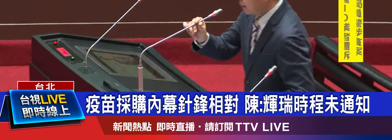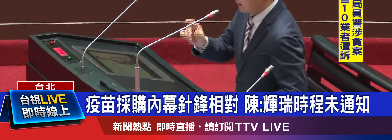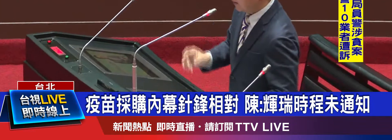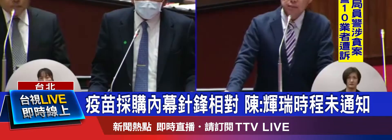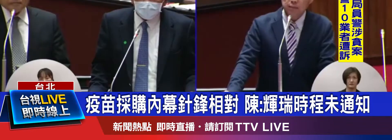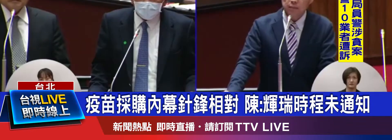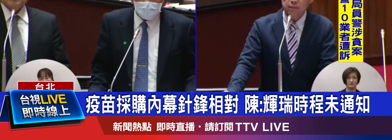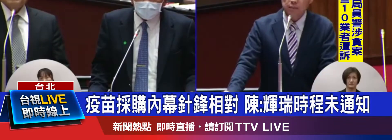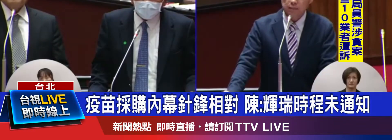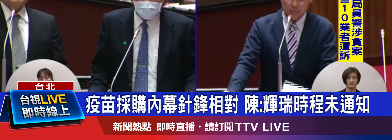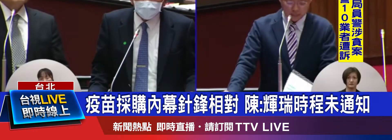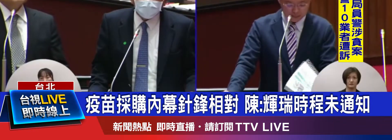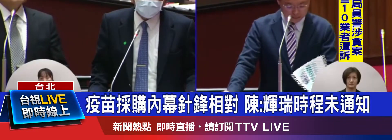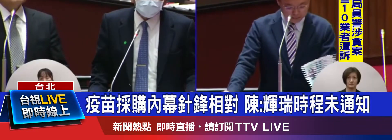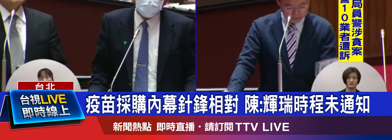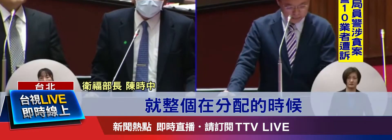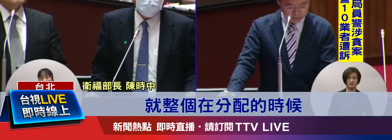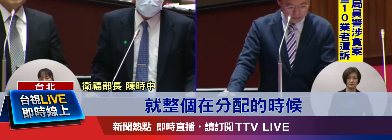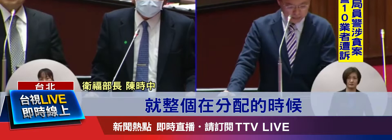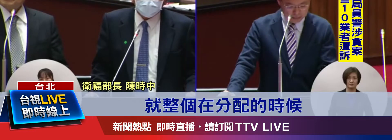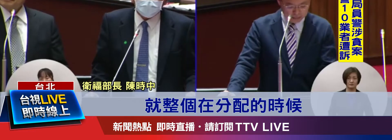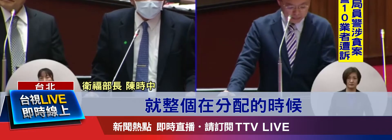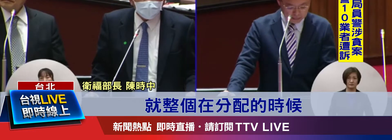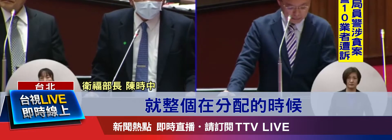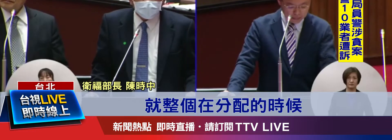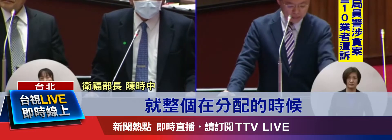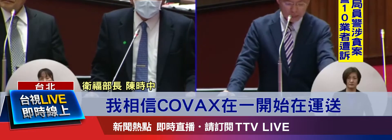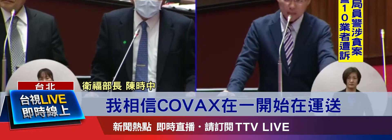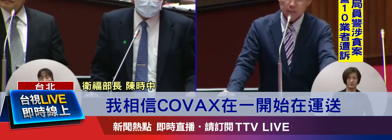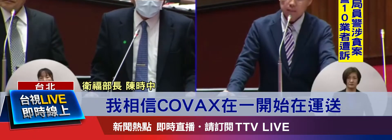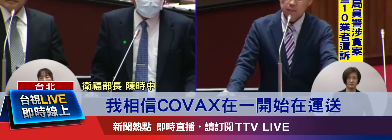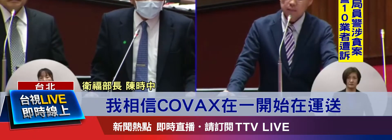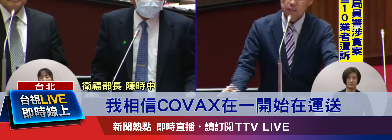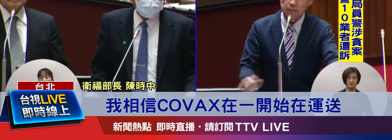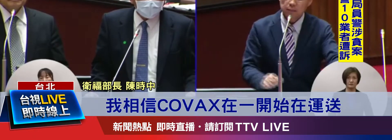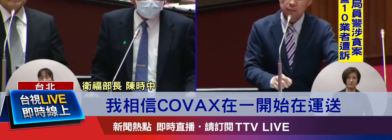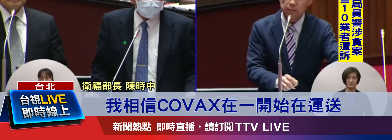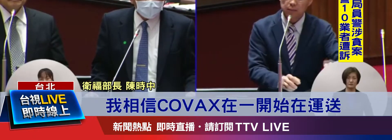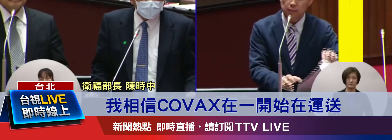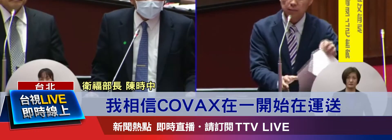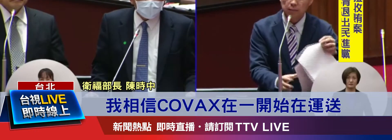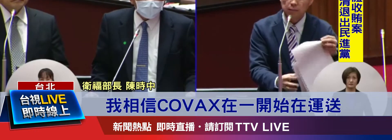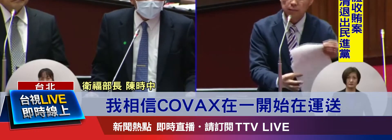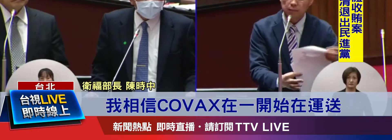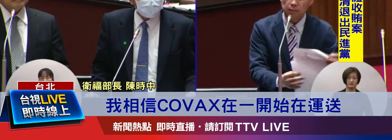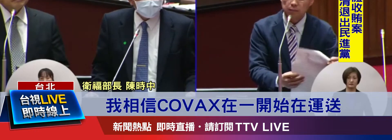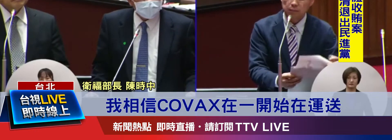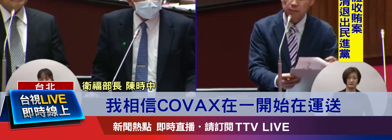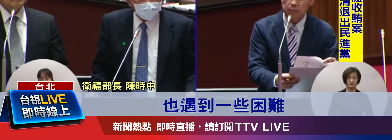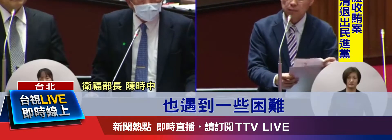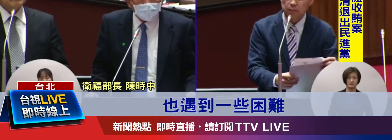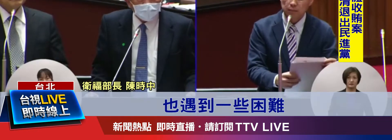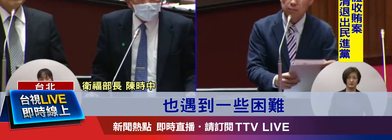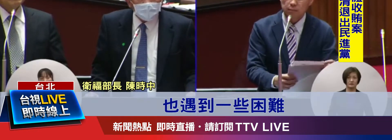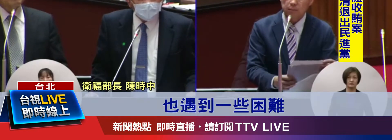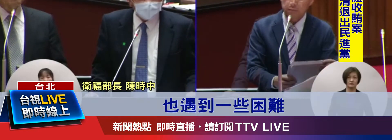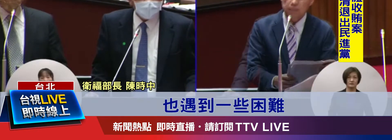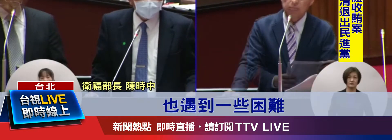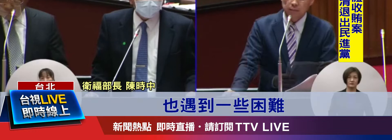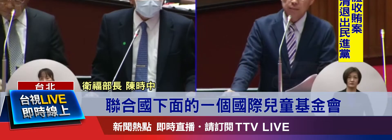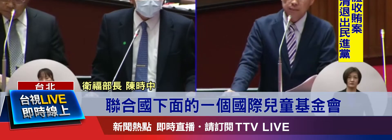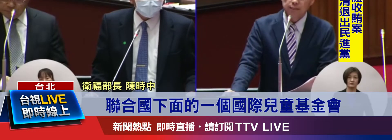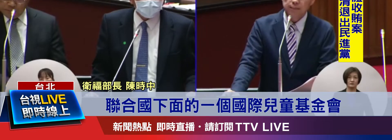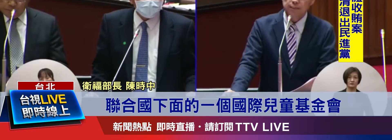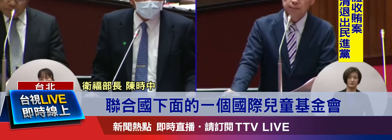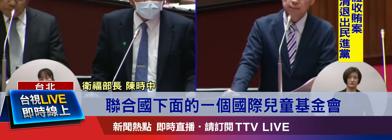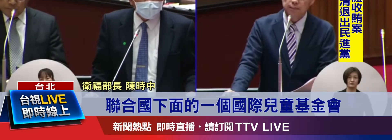好好说。 就整个在分配的时候，我相信 COVAX 在一开始在开始运送，也遇到一些困难。联合国下